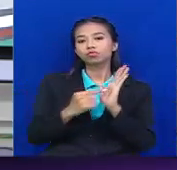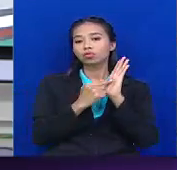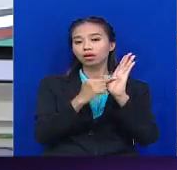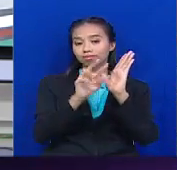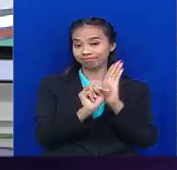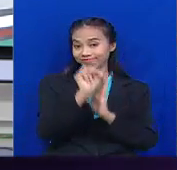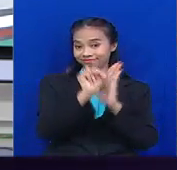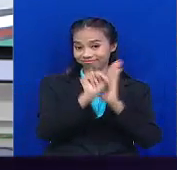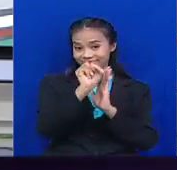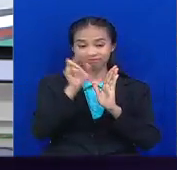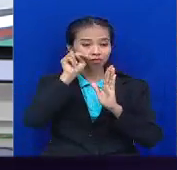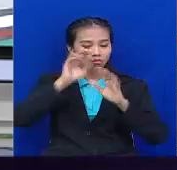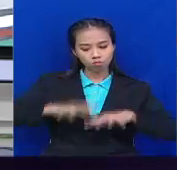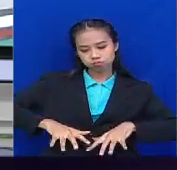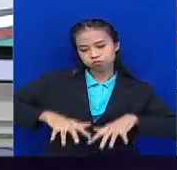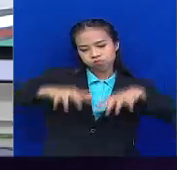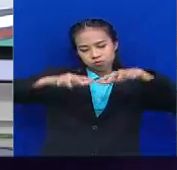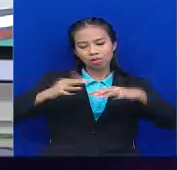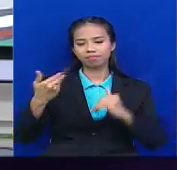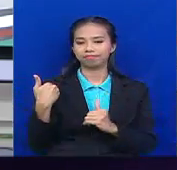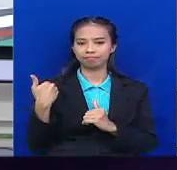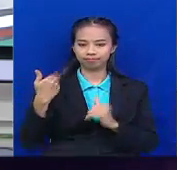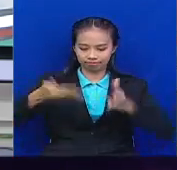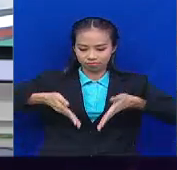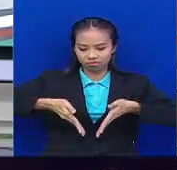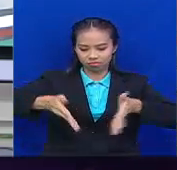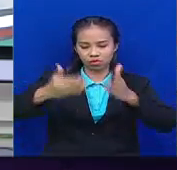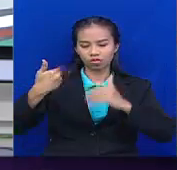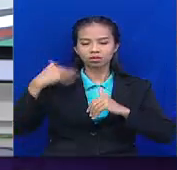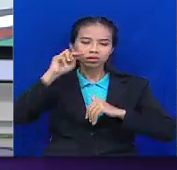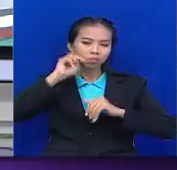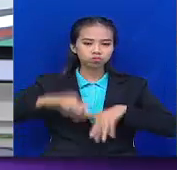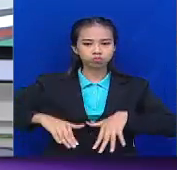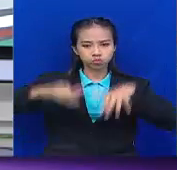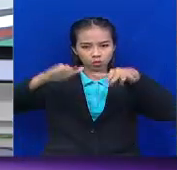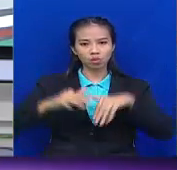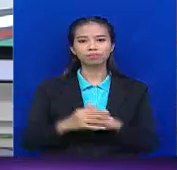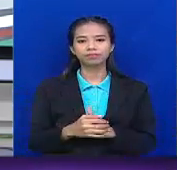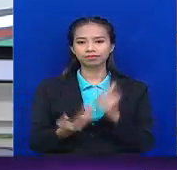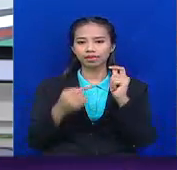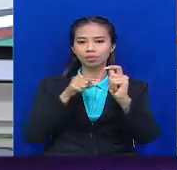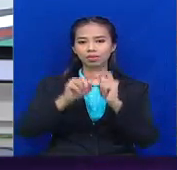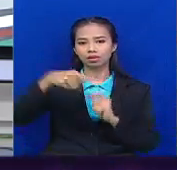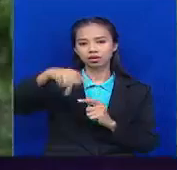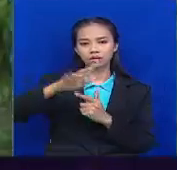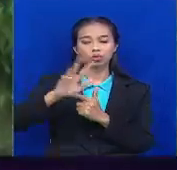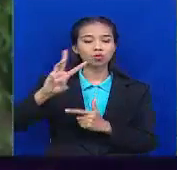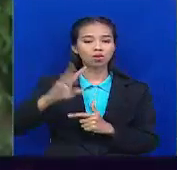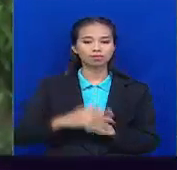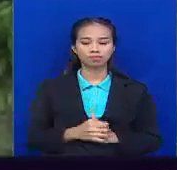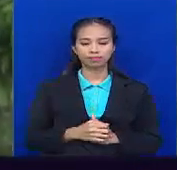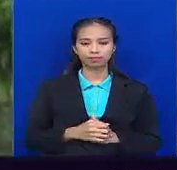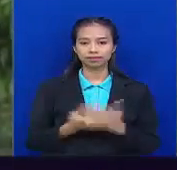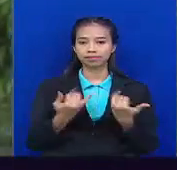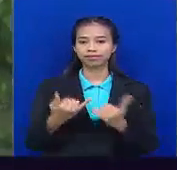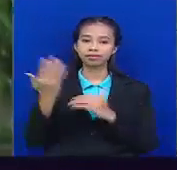ากท่วมหลายหมู่บ้านแล้วก็ท่วมถนนตําบลชัยวัฒนาและตําบลปัวอําเภอปัวด้วยค่ะต